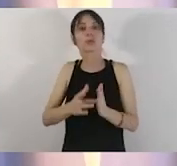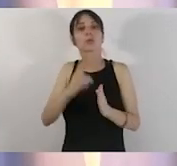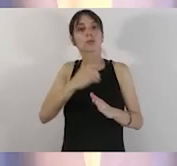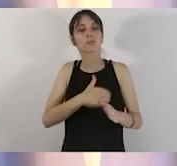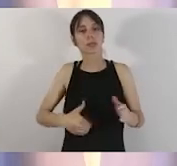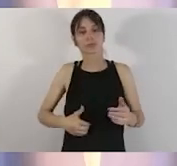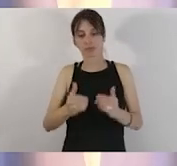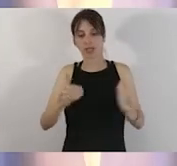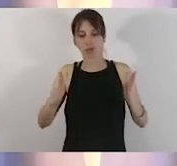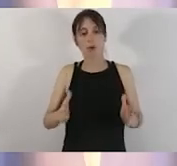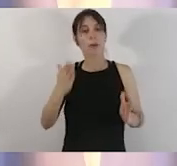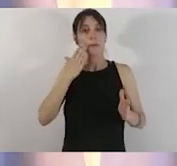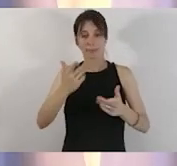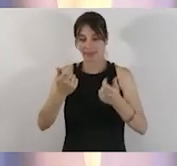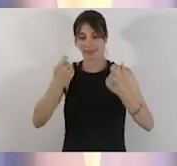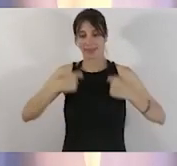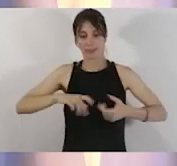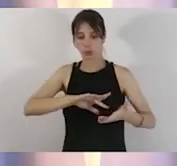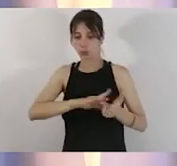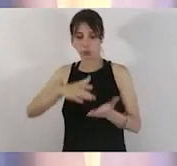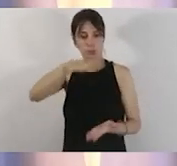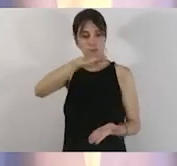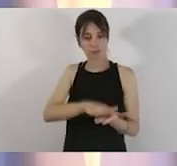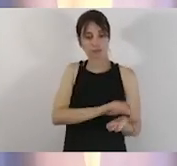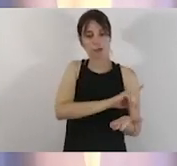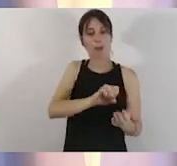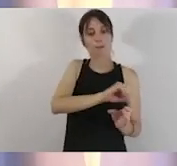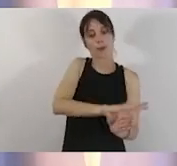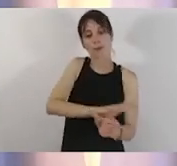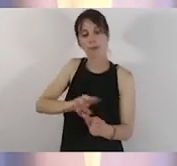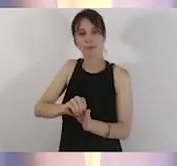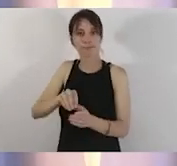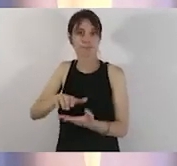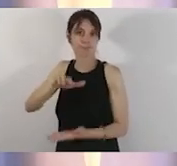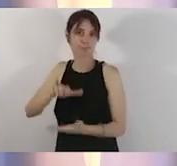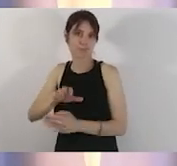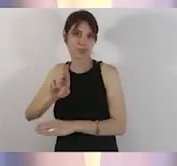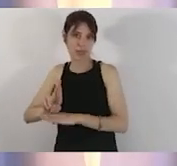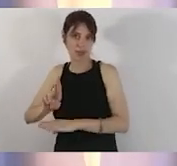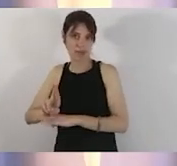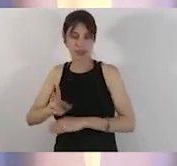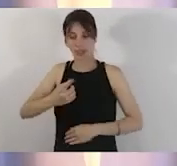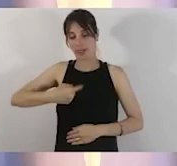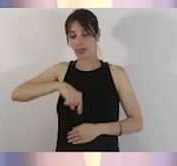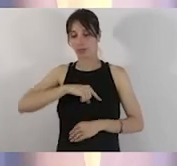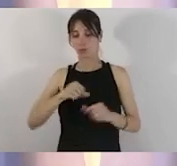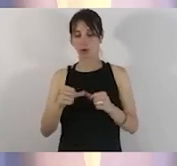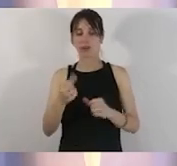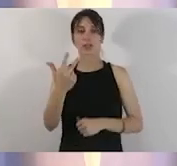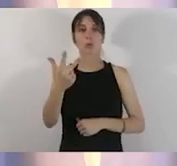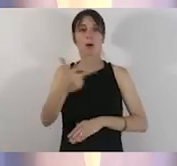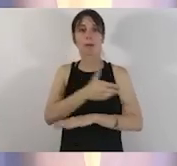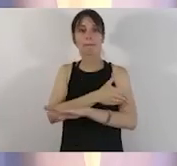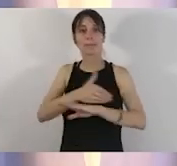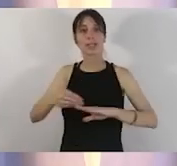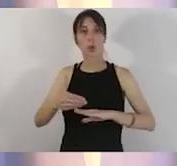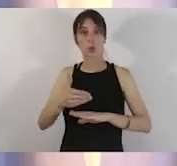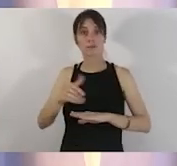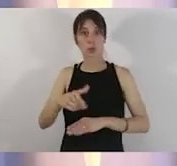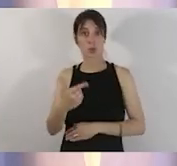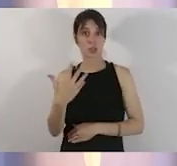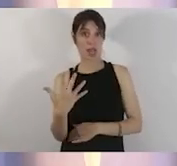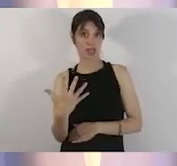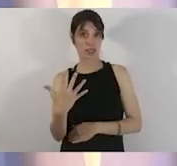ce qu'elles ne consomment pas, ça s'alimente en réserve. Et donc nous, en fait, nous avons 3,5 millions, tout simplement